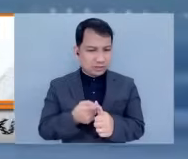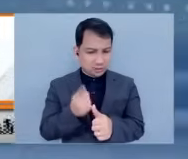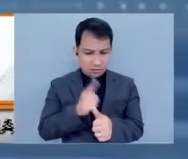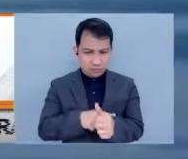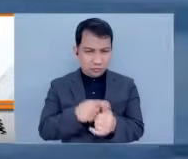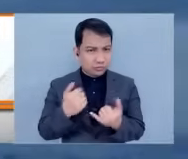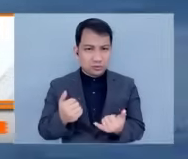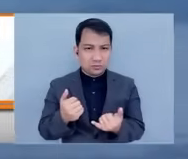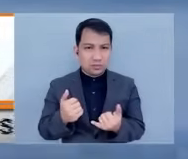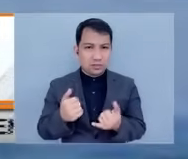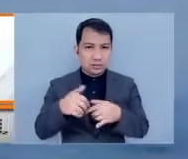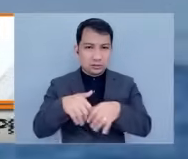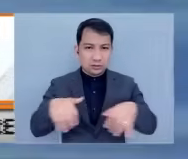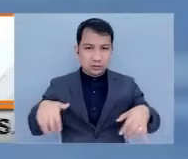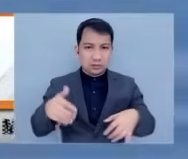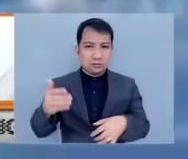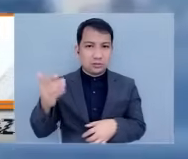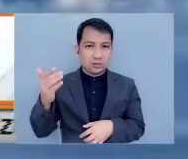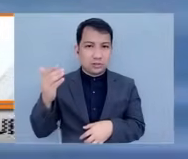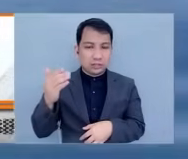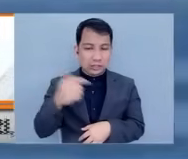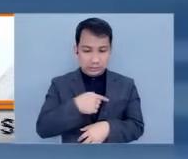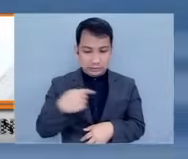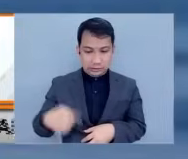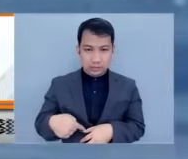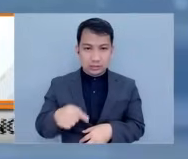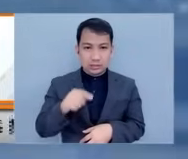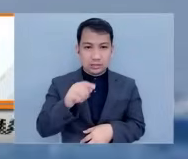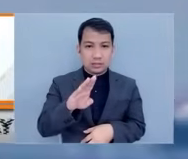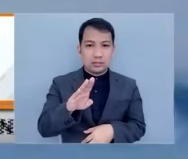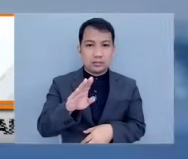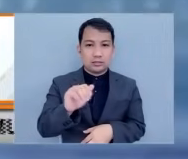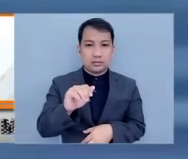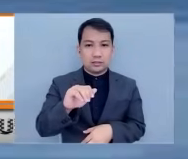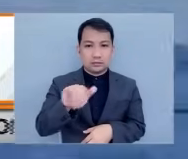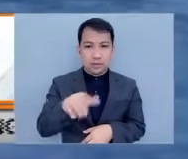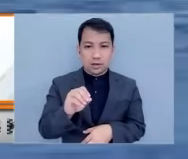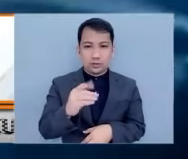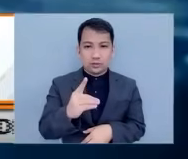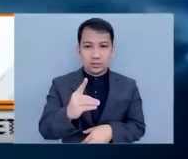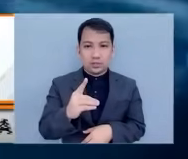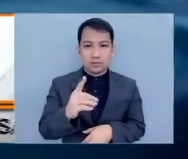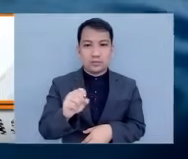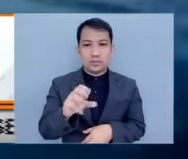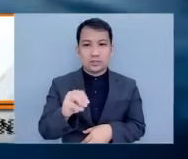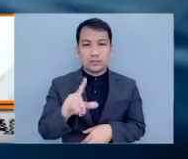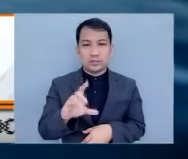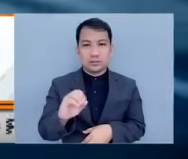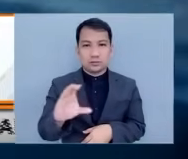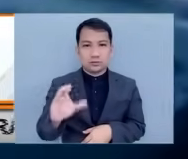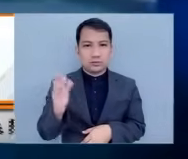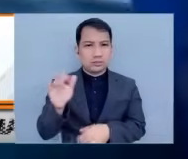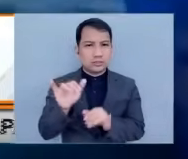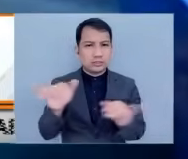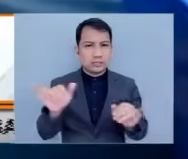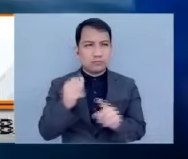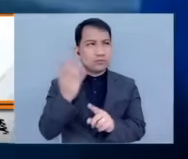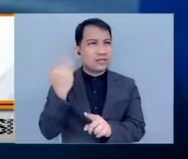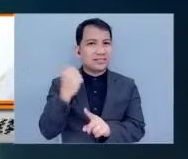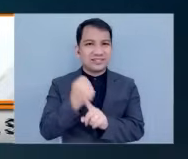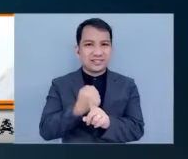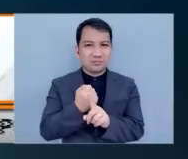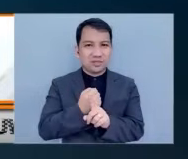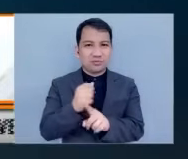ng floating barriers ang China sa Bajo de Masinloc. September 2023 nang mag-install ng parehong floating device ang China Coast